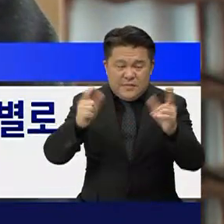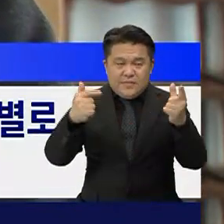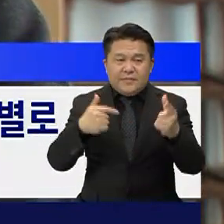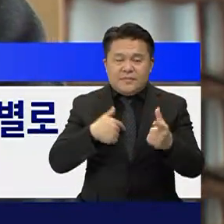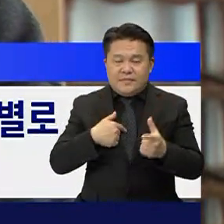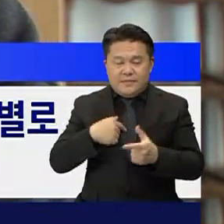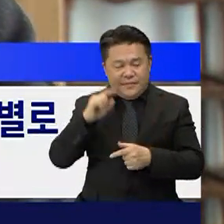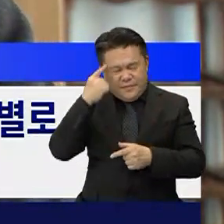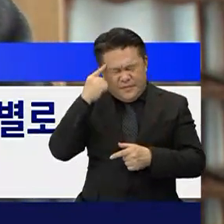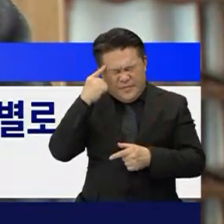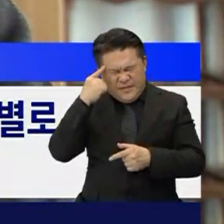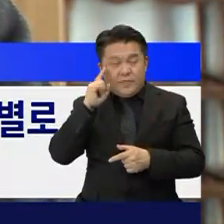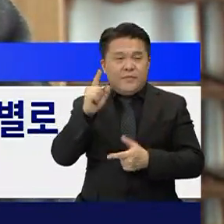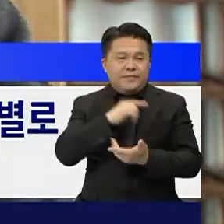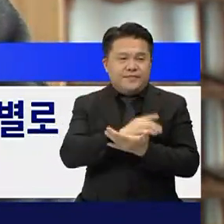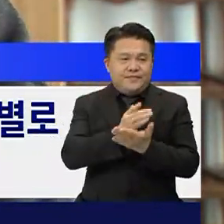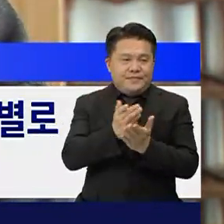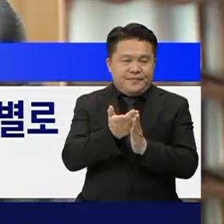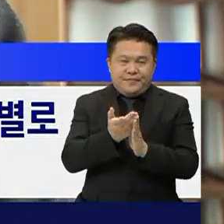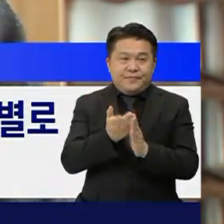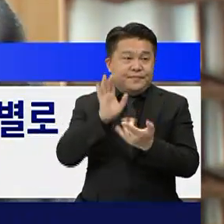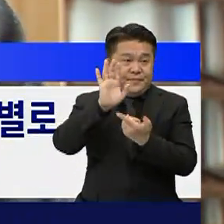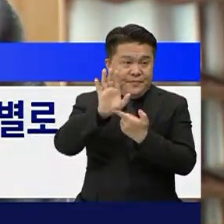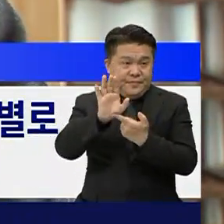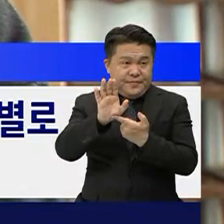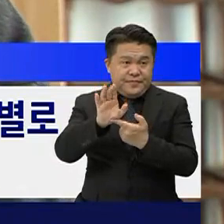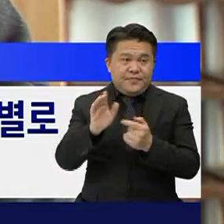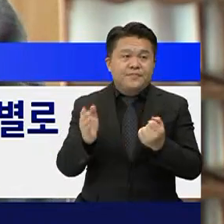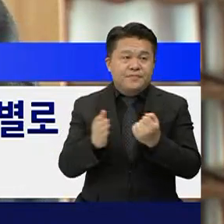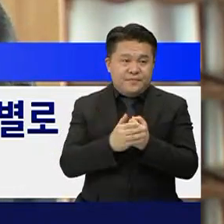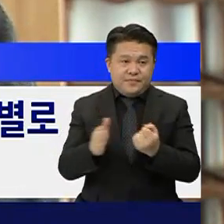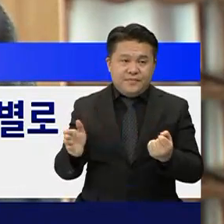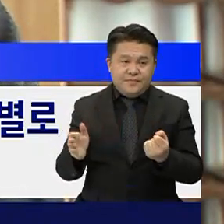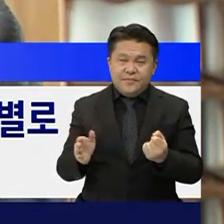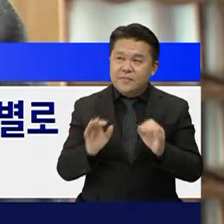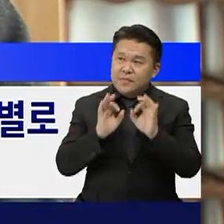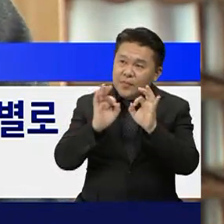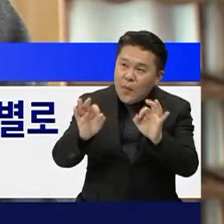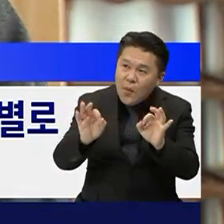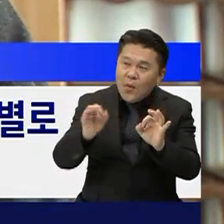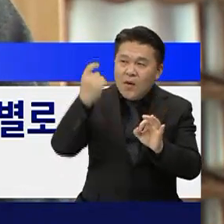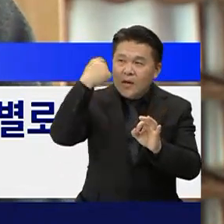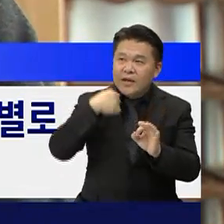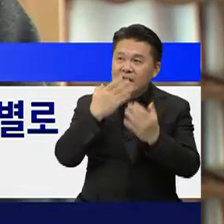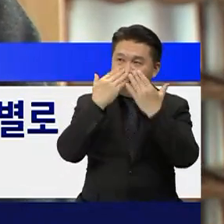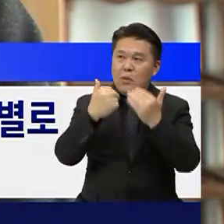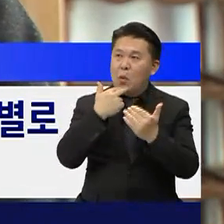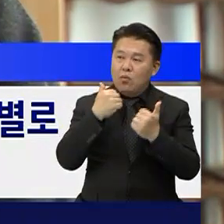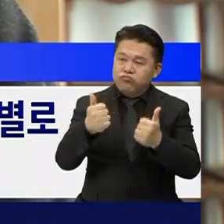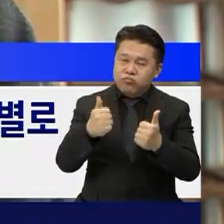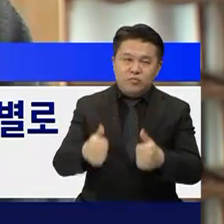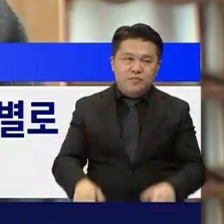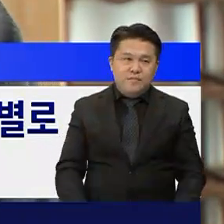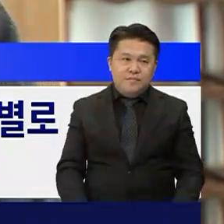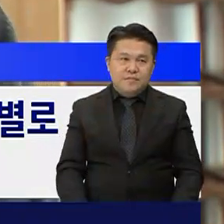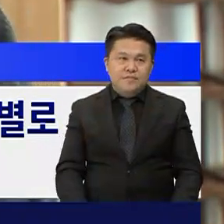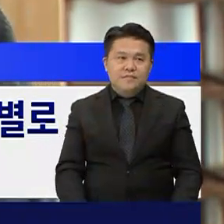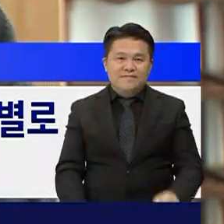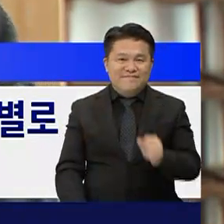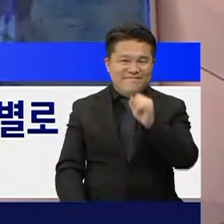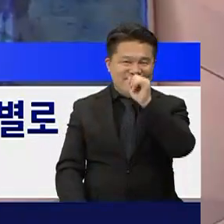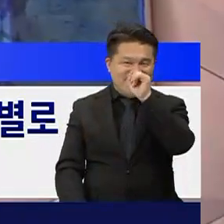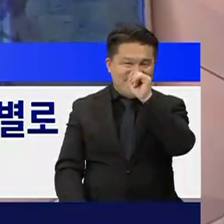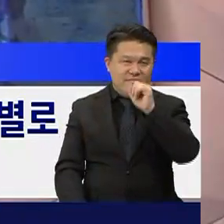세계를 각각이 종류별로 다채롭게 이렇게 보여주니까 지루하지 않은 좀 느낌이 들고요.